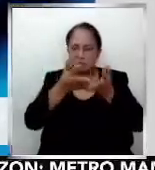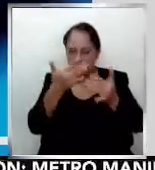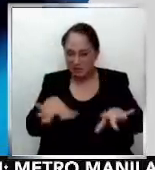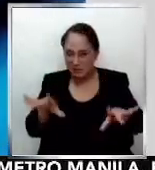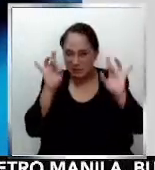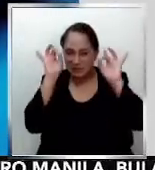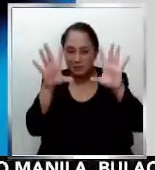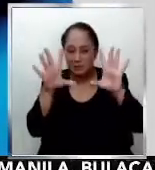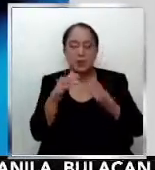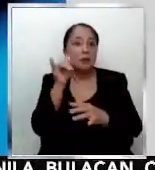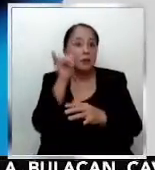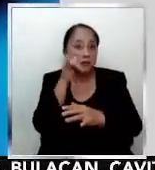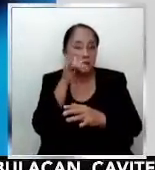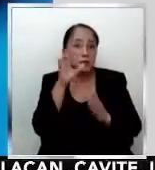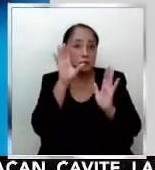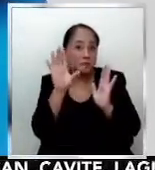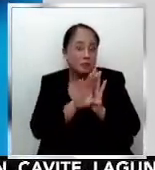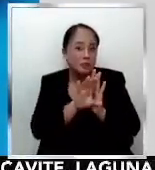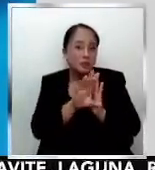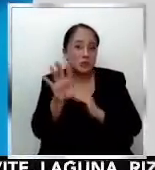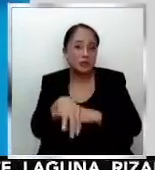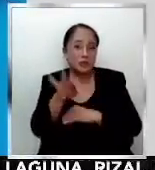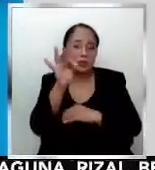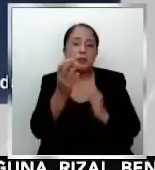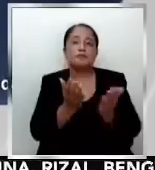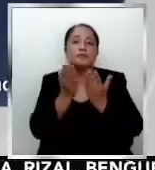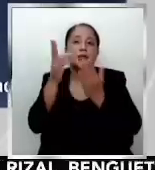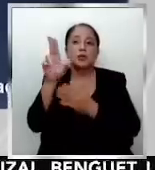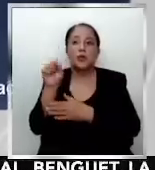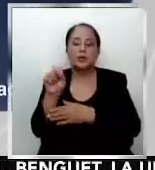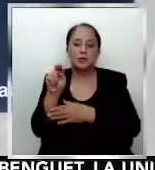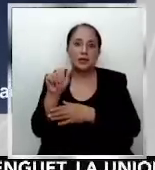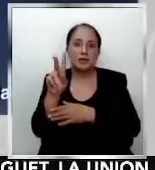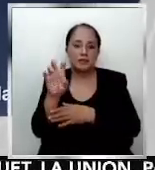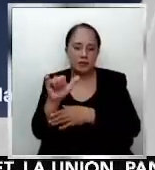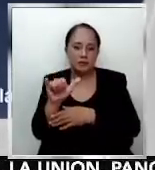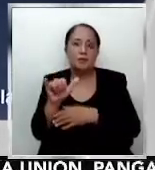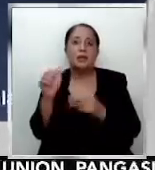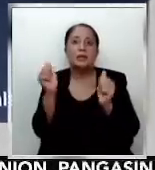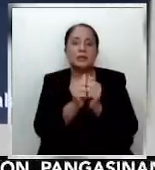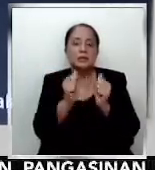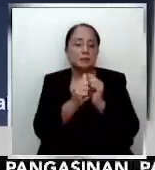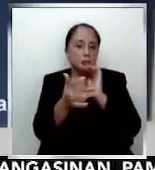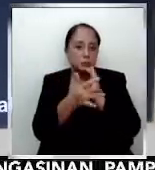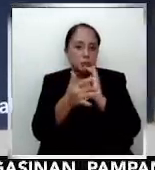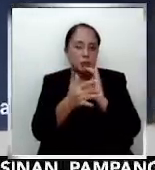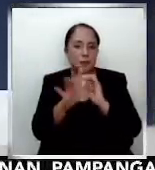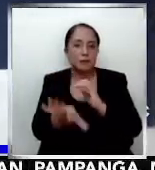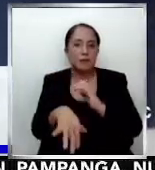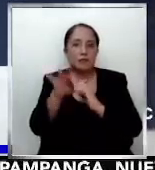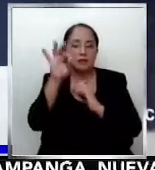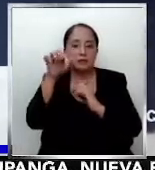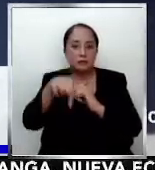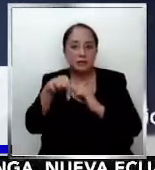litratong ito na nakunan ni Vescovo, ibibigay doon nila sa US Navy. Gamit ang teknolohiyang ginamit para makita ang Sammy B, balak